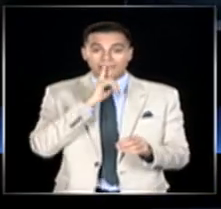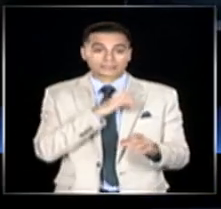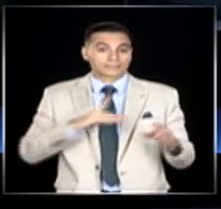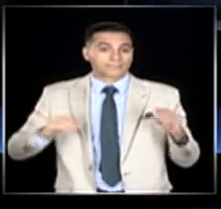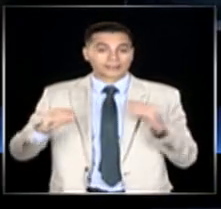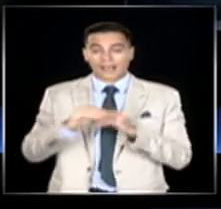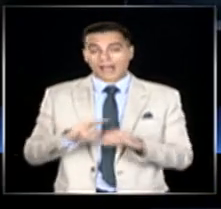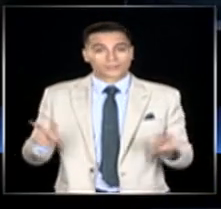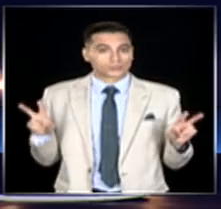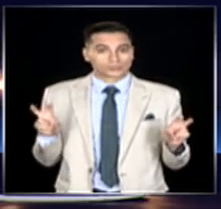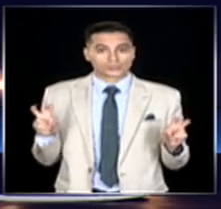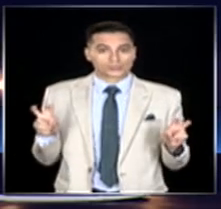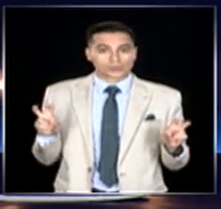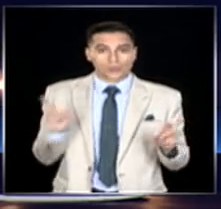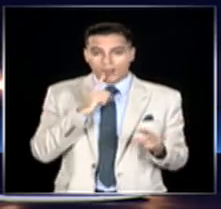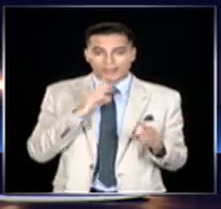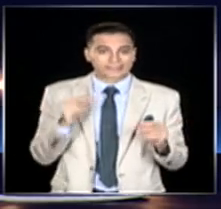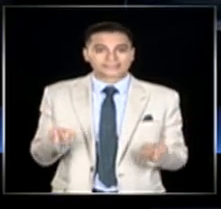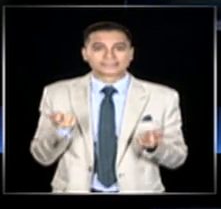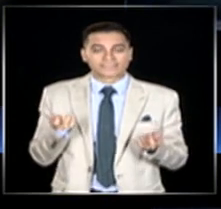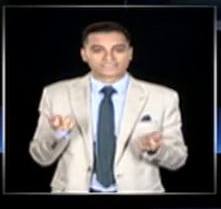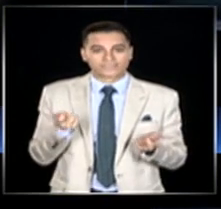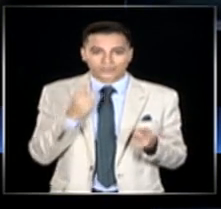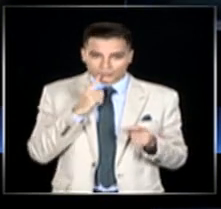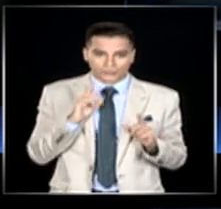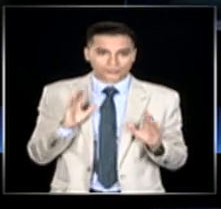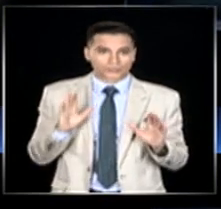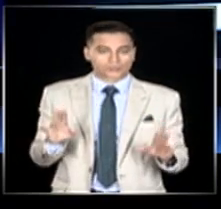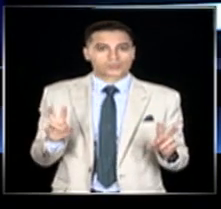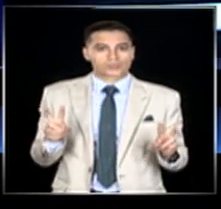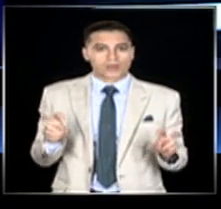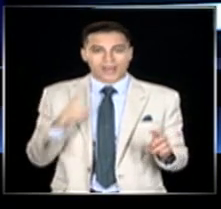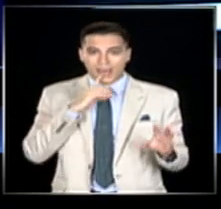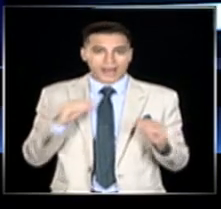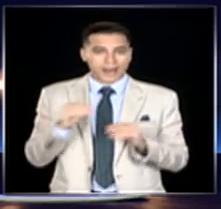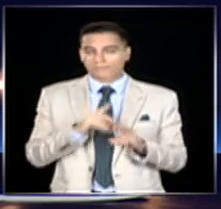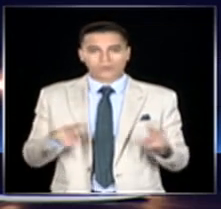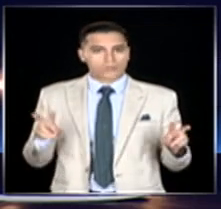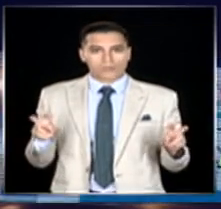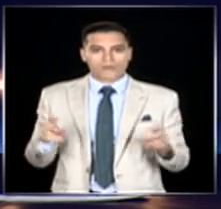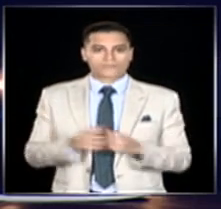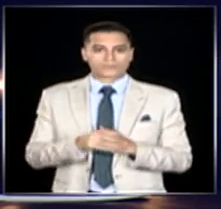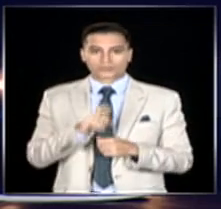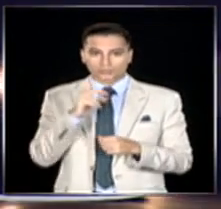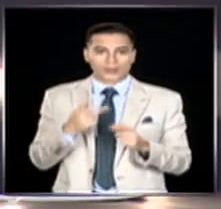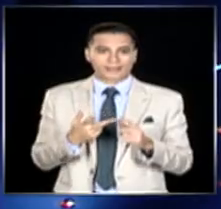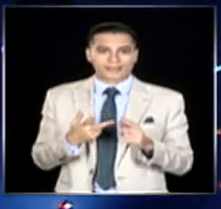تتكلموه ولا تنطقوا كلمة، أي ولا تقولوا لبعض الإجابة. ماشي. السؤال